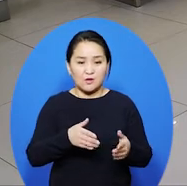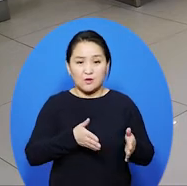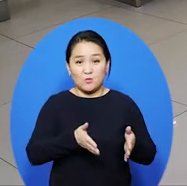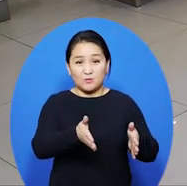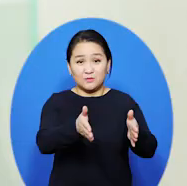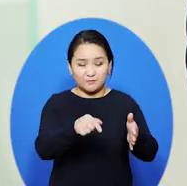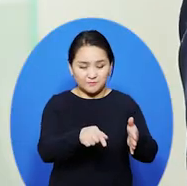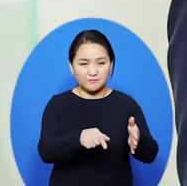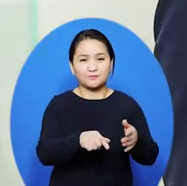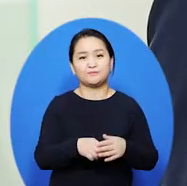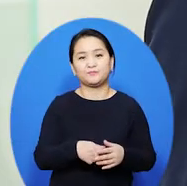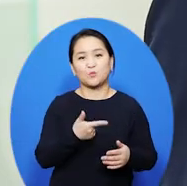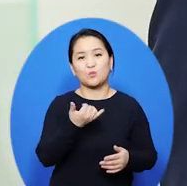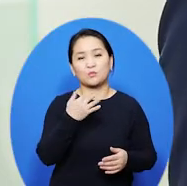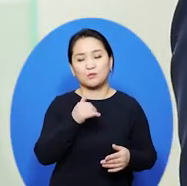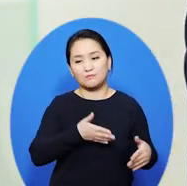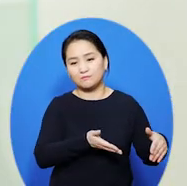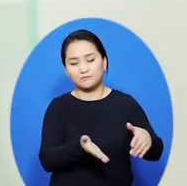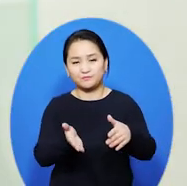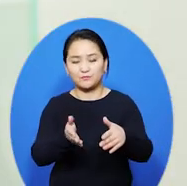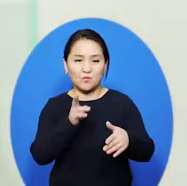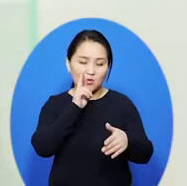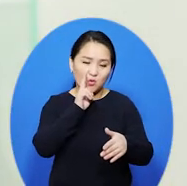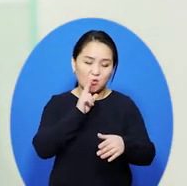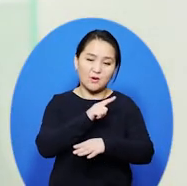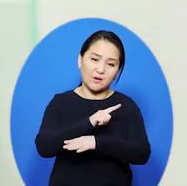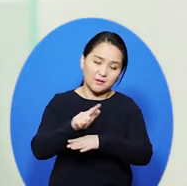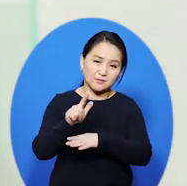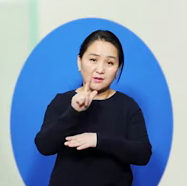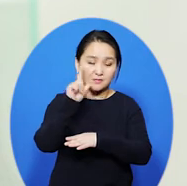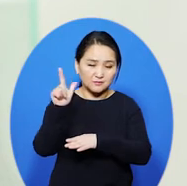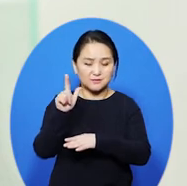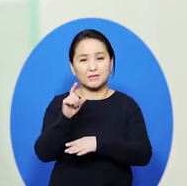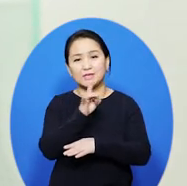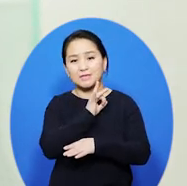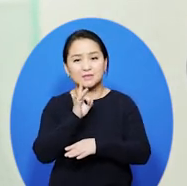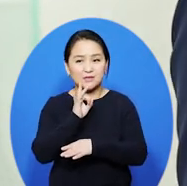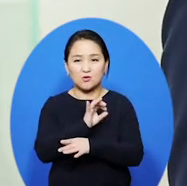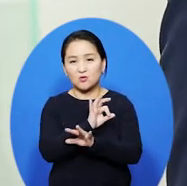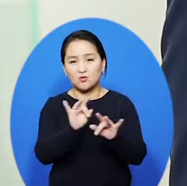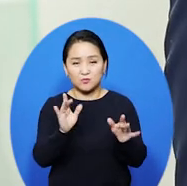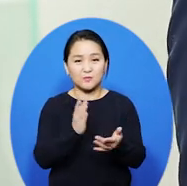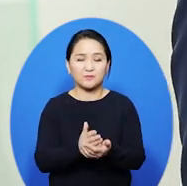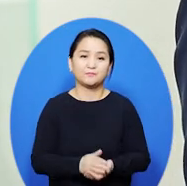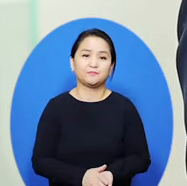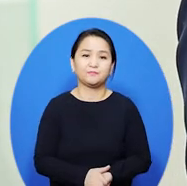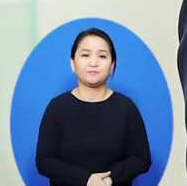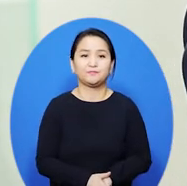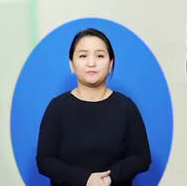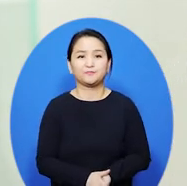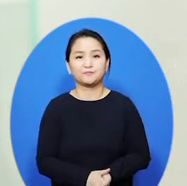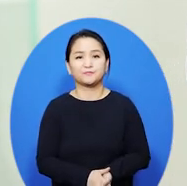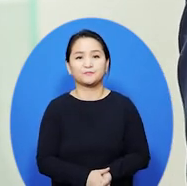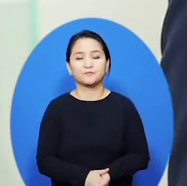тийм гудамтай. Тэрүүгээрээ бас ялгаатай байх юм болов бас нэг хоолны газар, ресторан бас арай өндөр гэдэг байх гэж. Тэрүүгээрээ